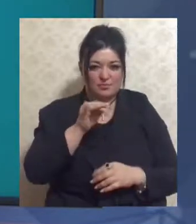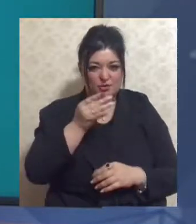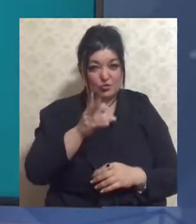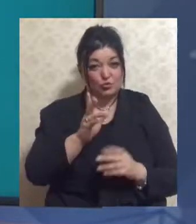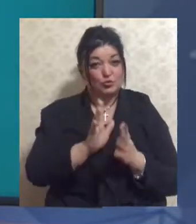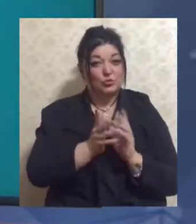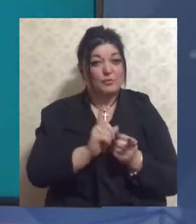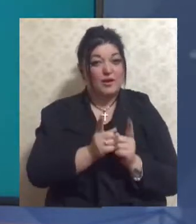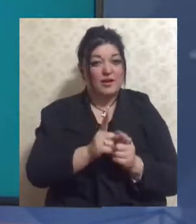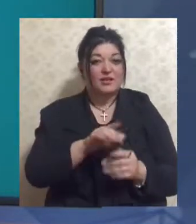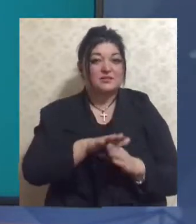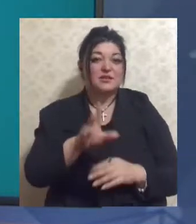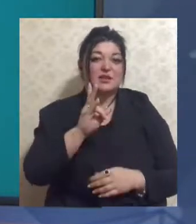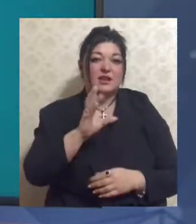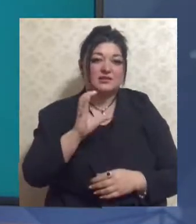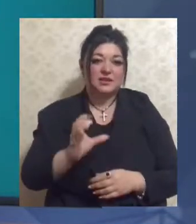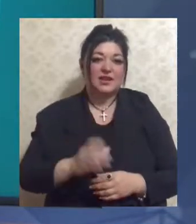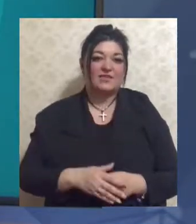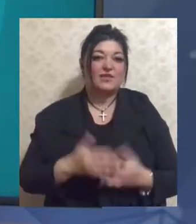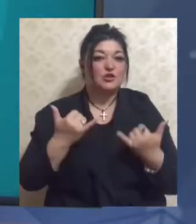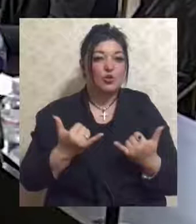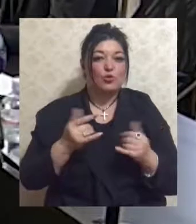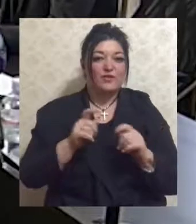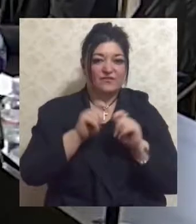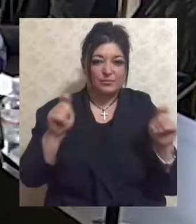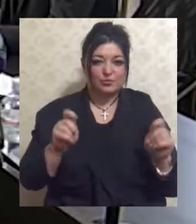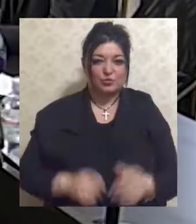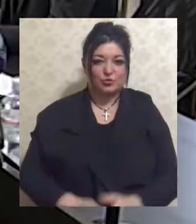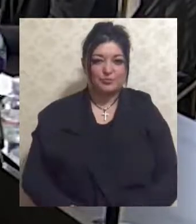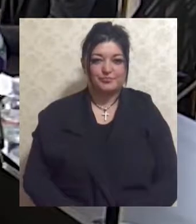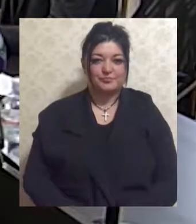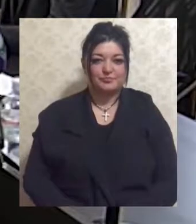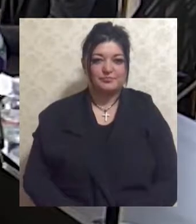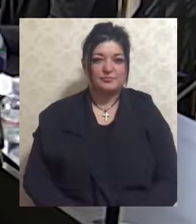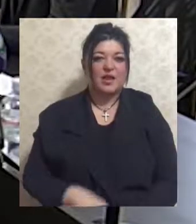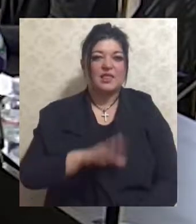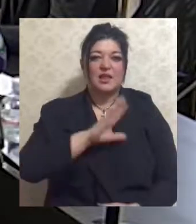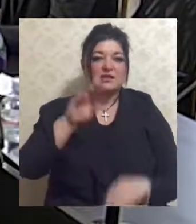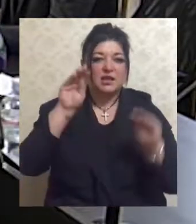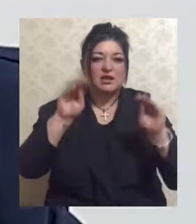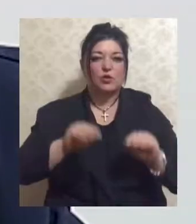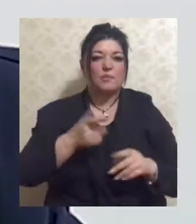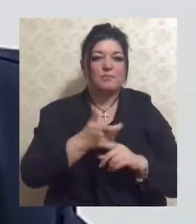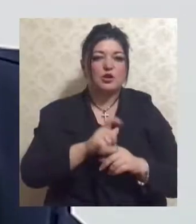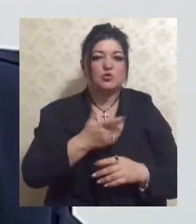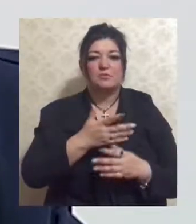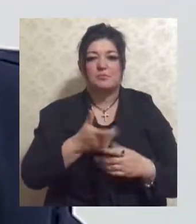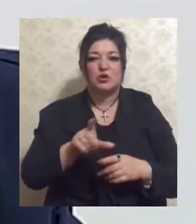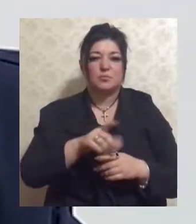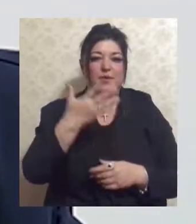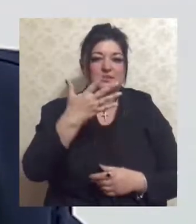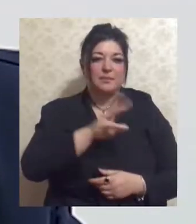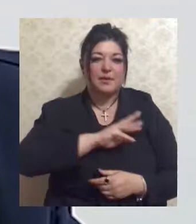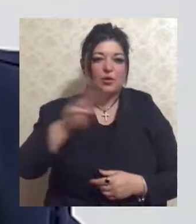Сурдопереклад здійснює Наталя Сергєєва. Сьогодні у випуску. Не задекларував більш ніж 50 мільйонів гривень. У